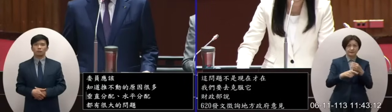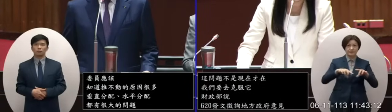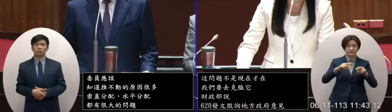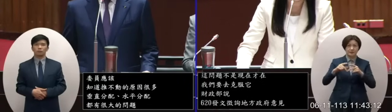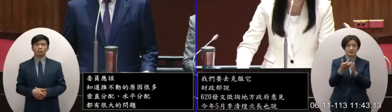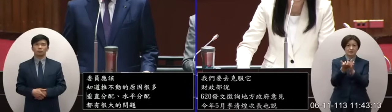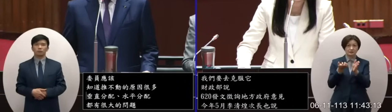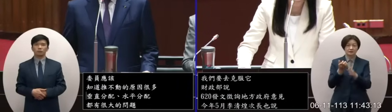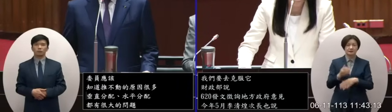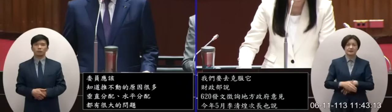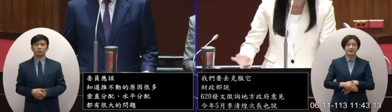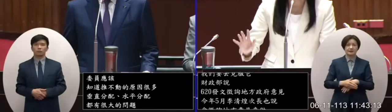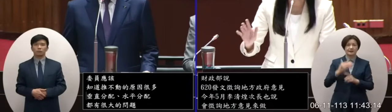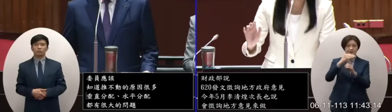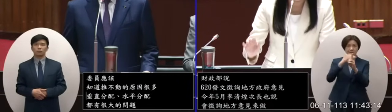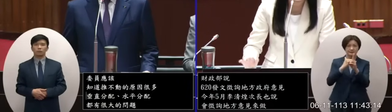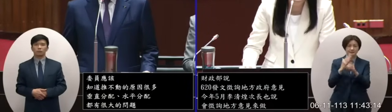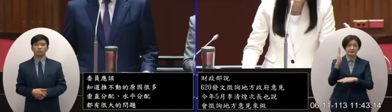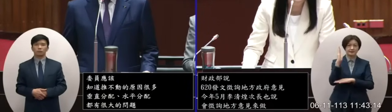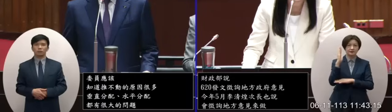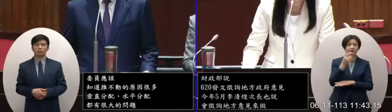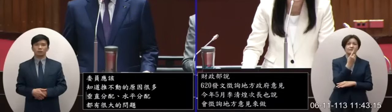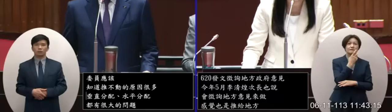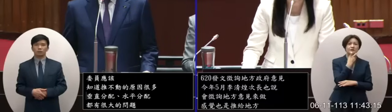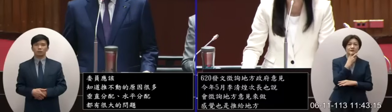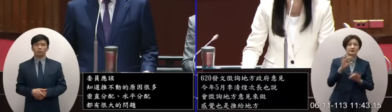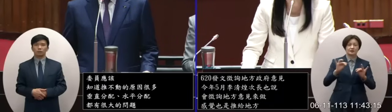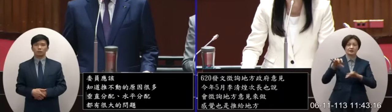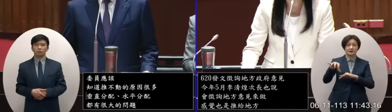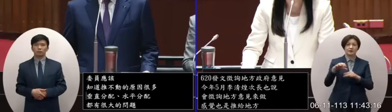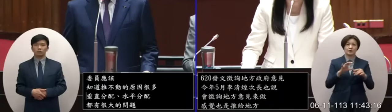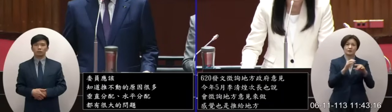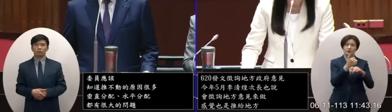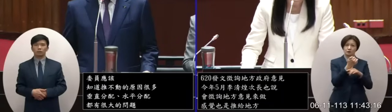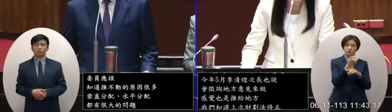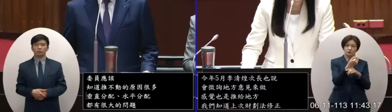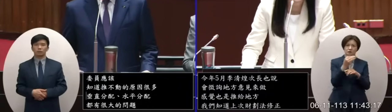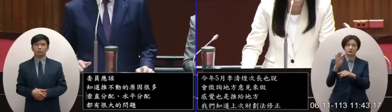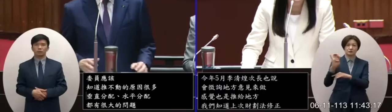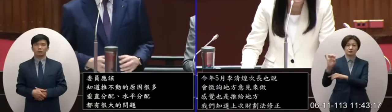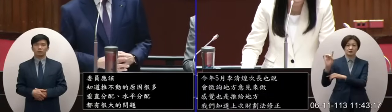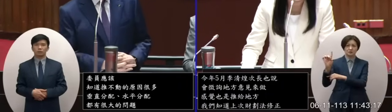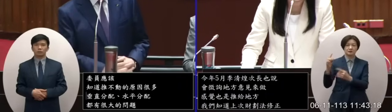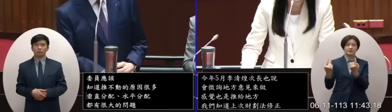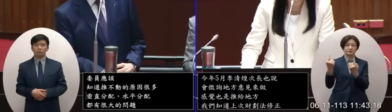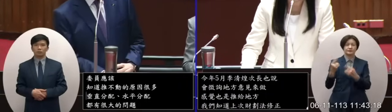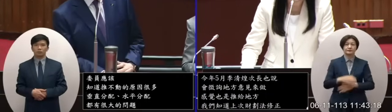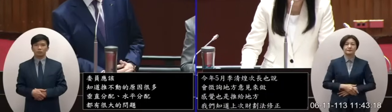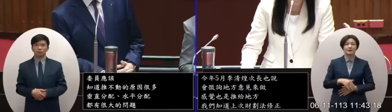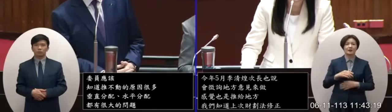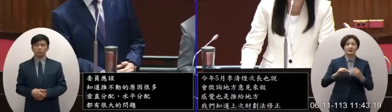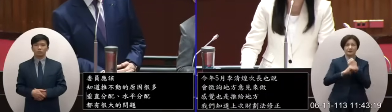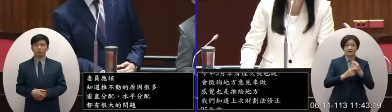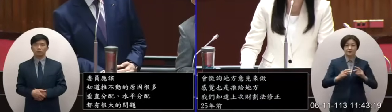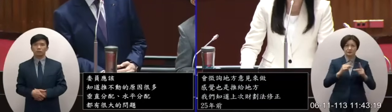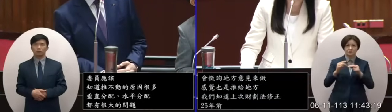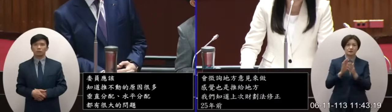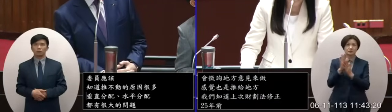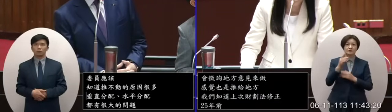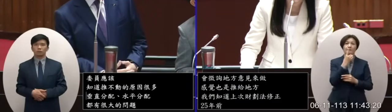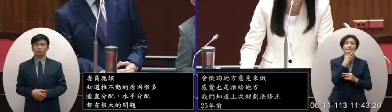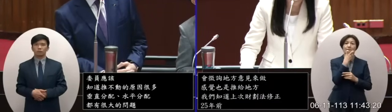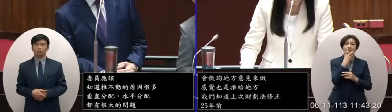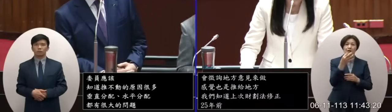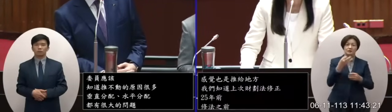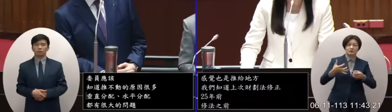政府的财政这个税收中央跟地方大概是59比41可是修法之后，我们看到中央的税收比例是越